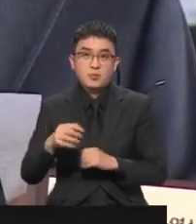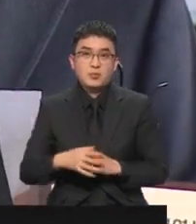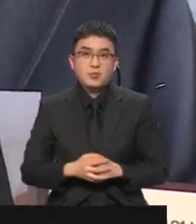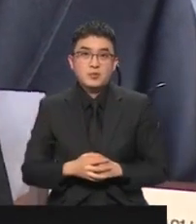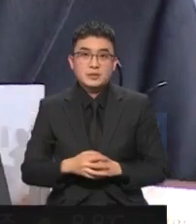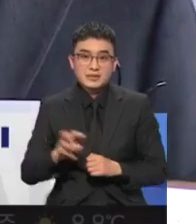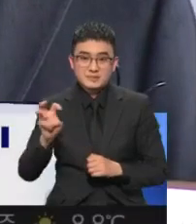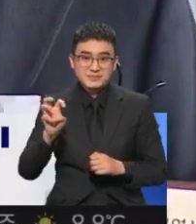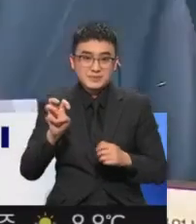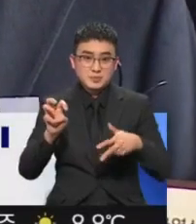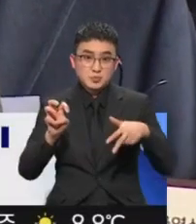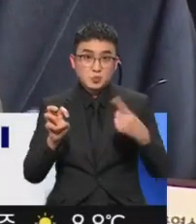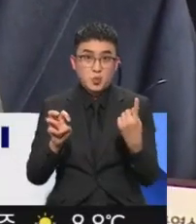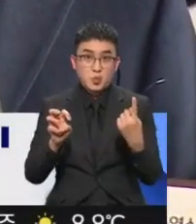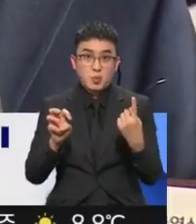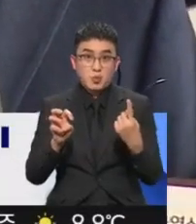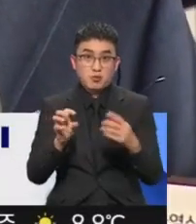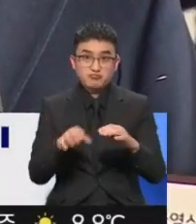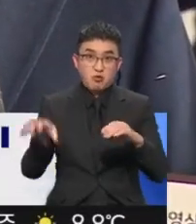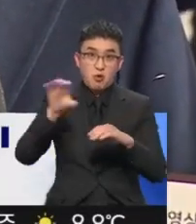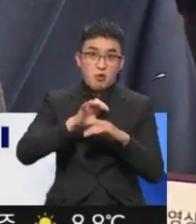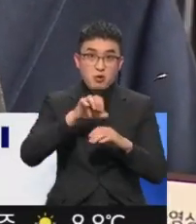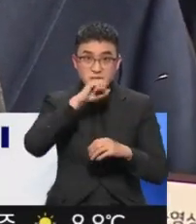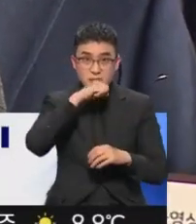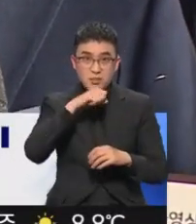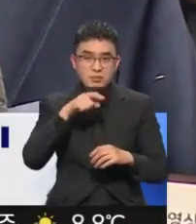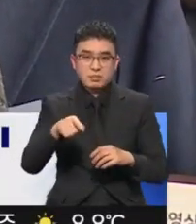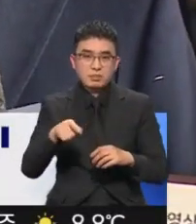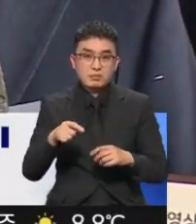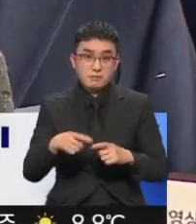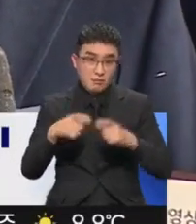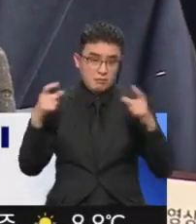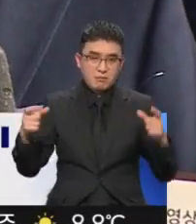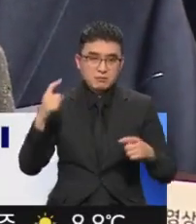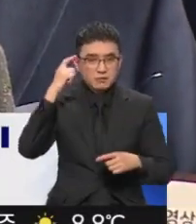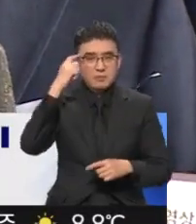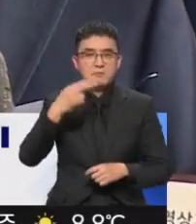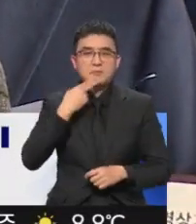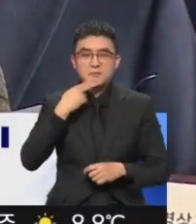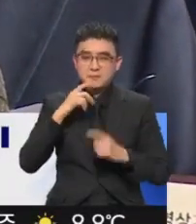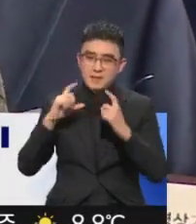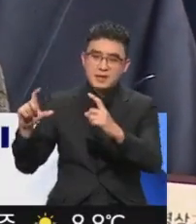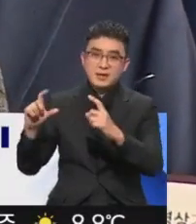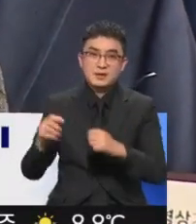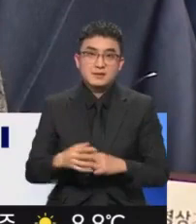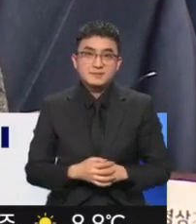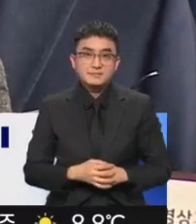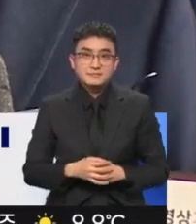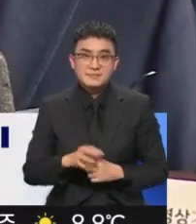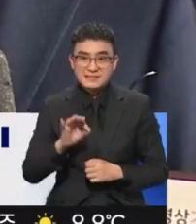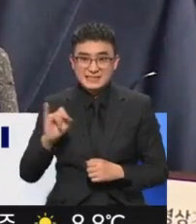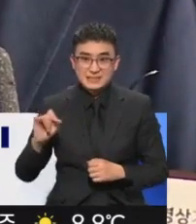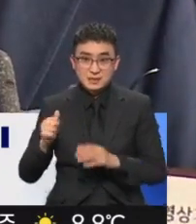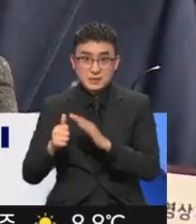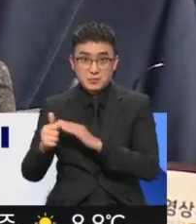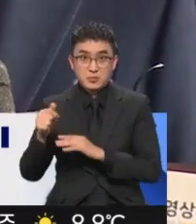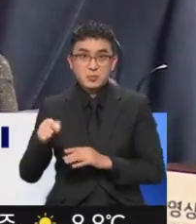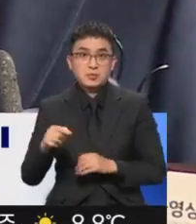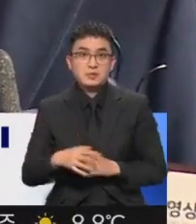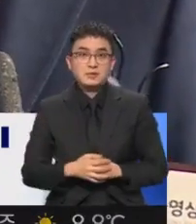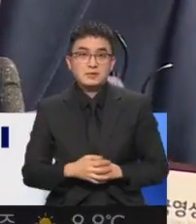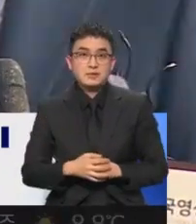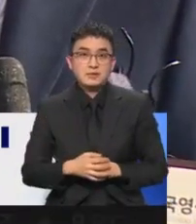추경 편성에 대해서는 현재 편성 필요성이 없다고 잘라 말을 했습니다 역시 이재표이 대표가 제안한 횡재수에